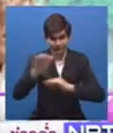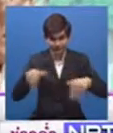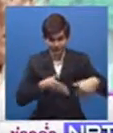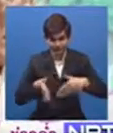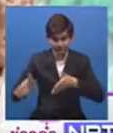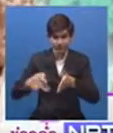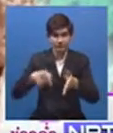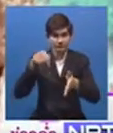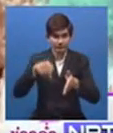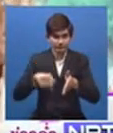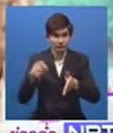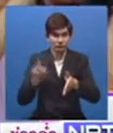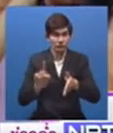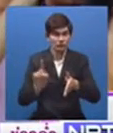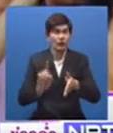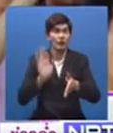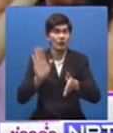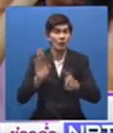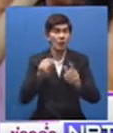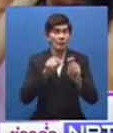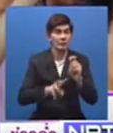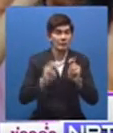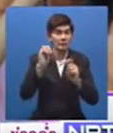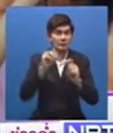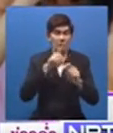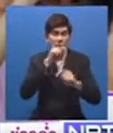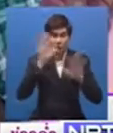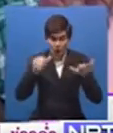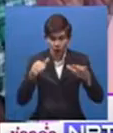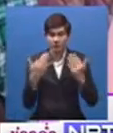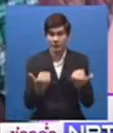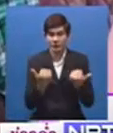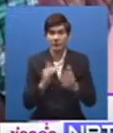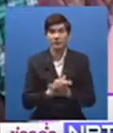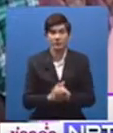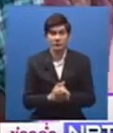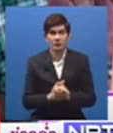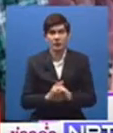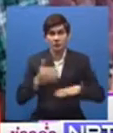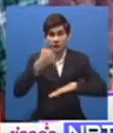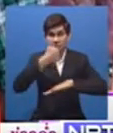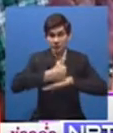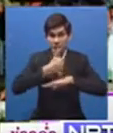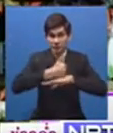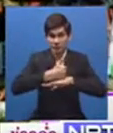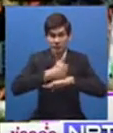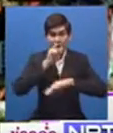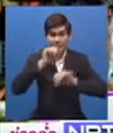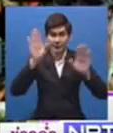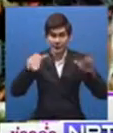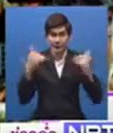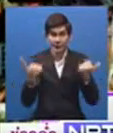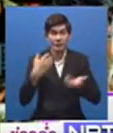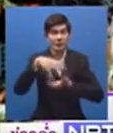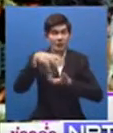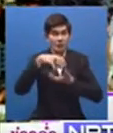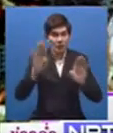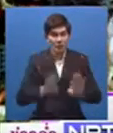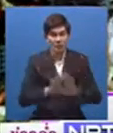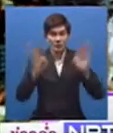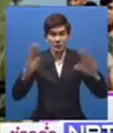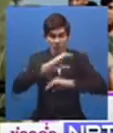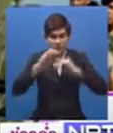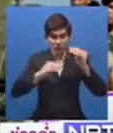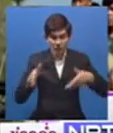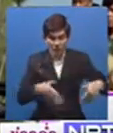หาดกองสินตำบลขาวท่าพระอำเภอเมืองชัยนาทนายสุทธิพงษ์จุลเจริญผู้ว่าราชการจังหวัดเปิดโครงการครองสวยน้ำ